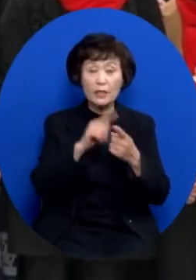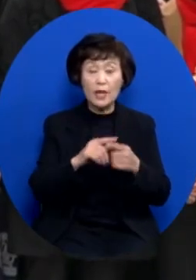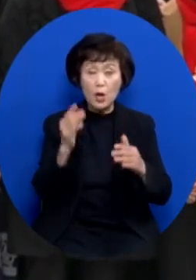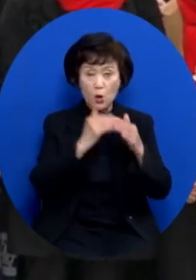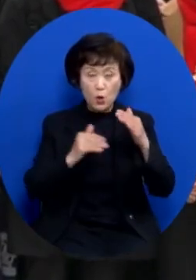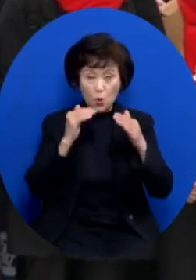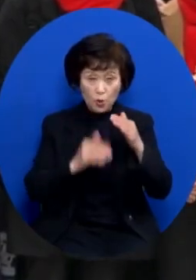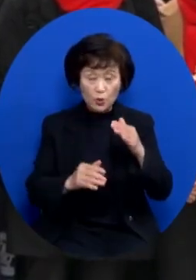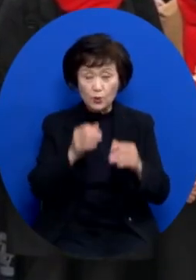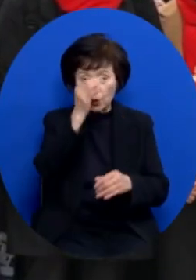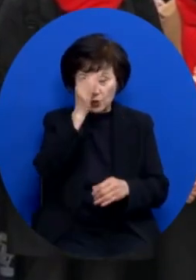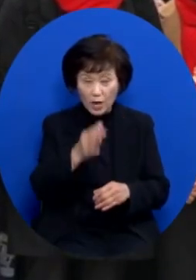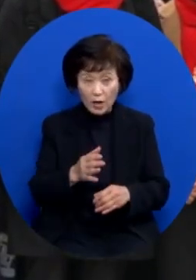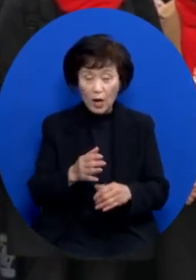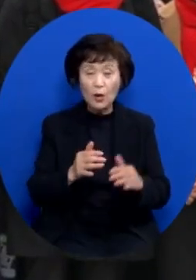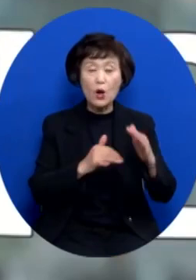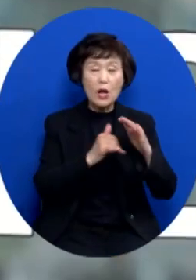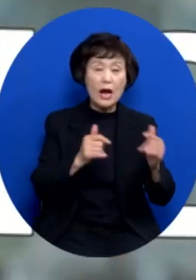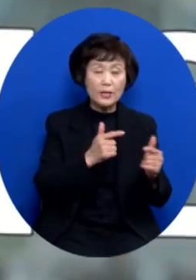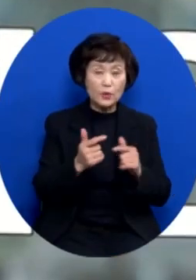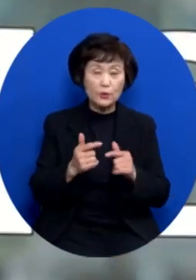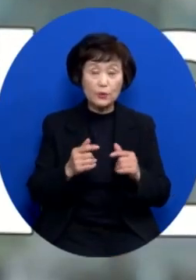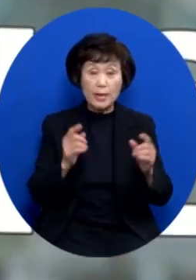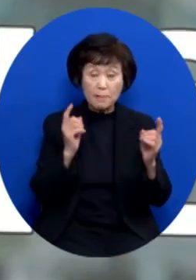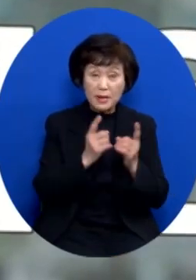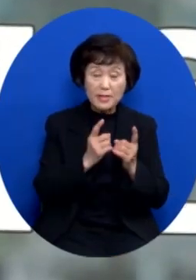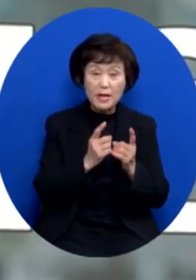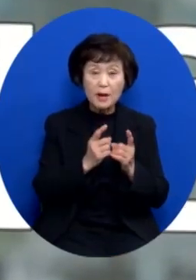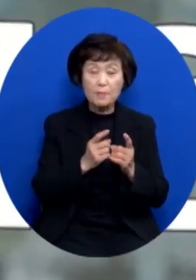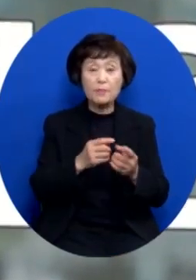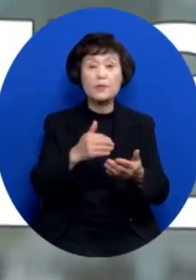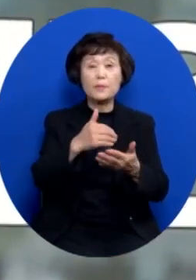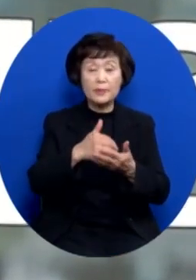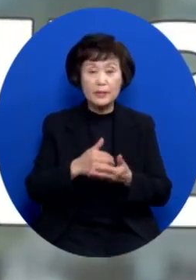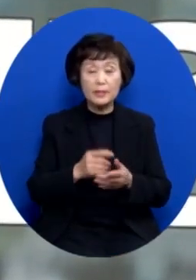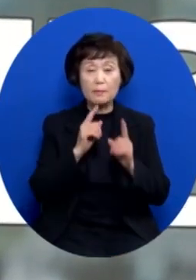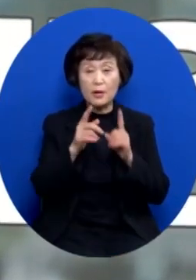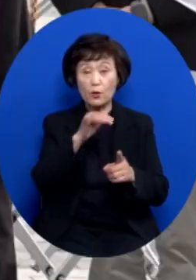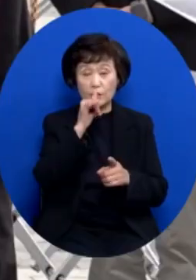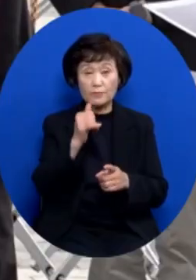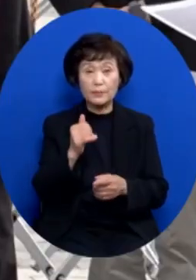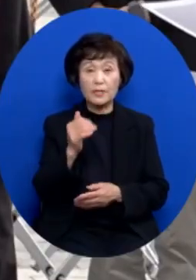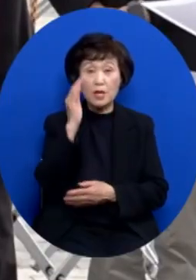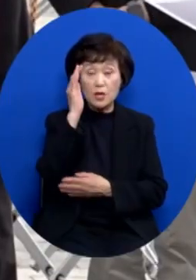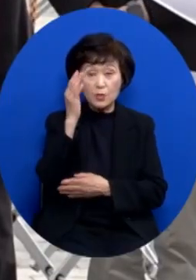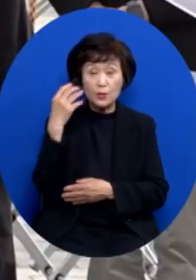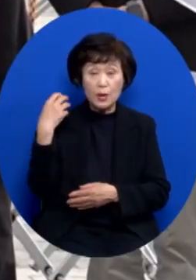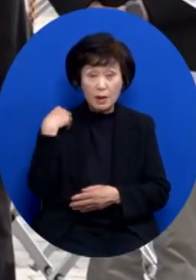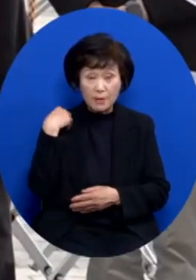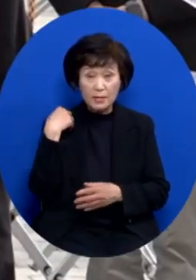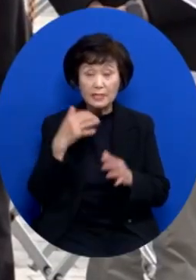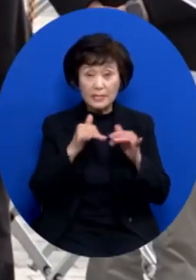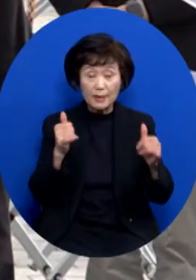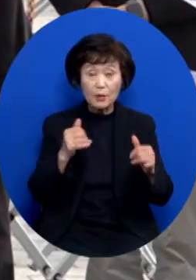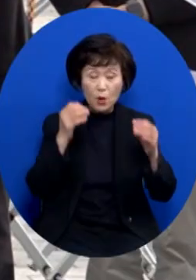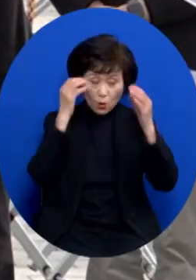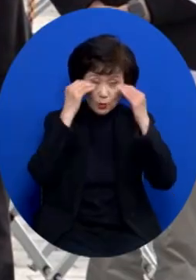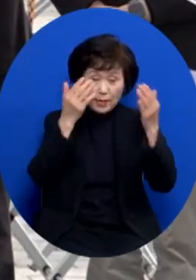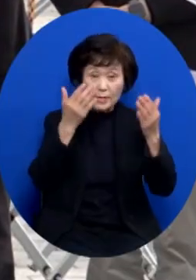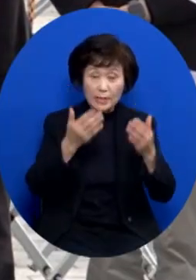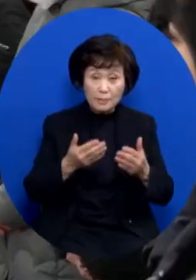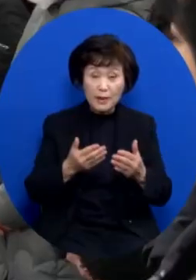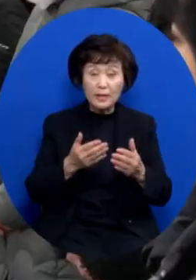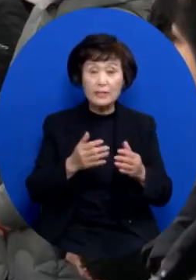사과하고 유가족들의 면담 요청을 받아들여야 한다고 밝혔습니다. 기도회 설교를 맡은 고난받는 이들과 함께하는 모임